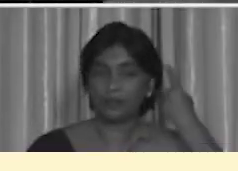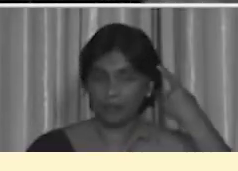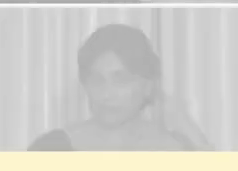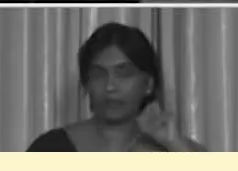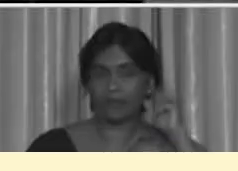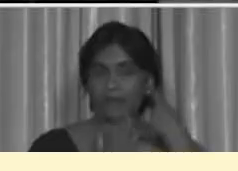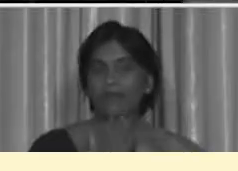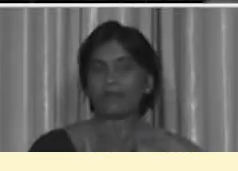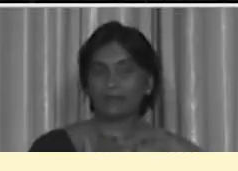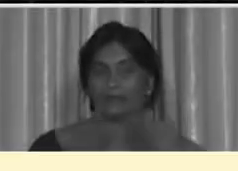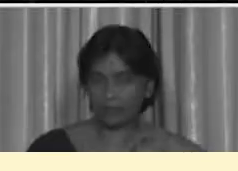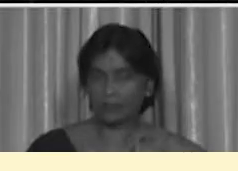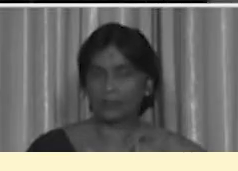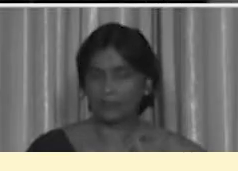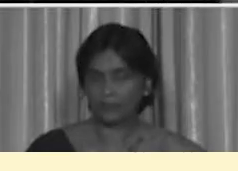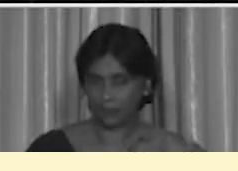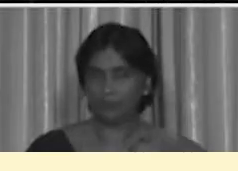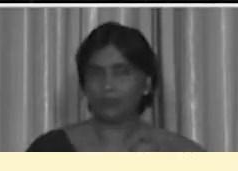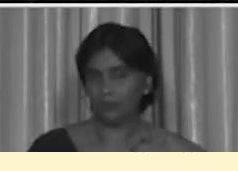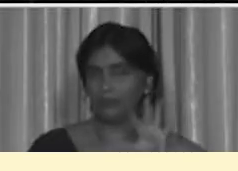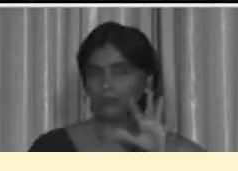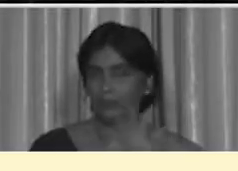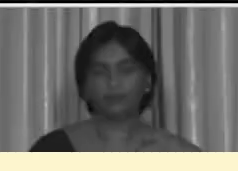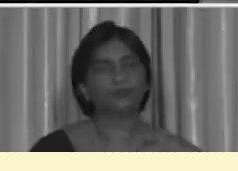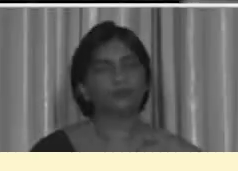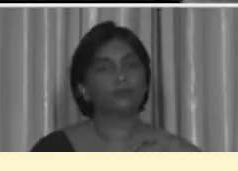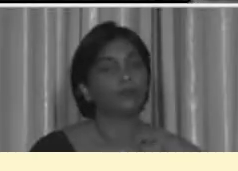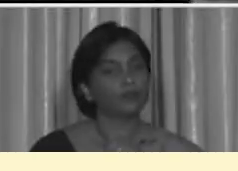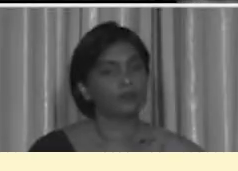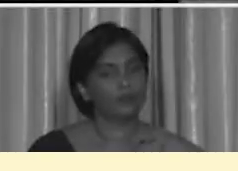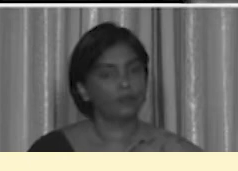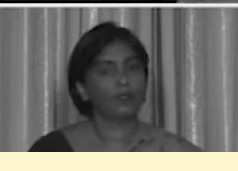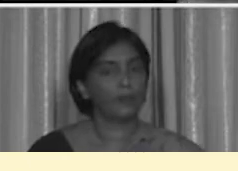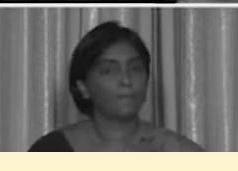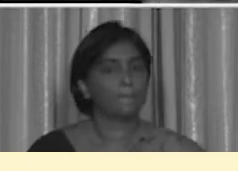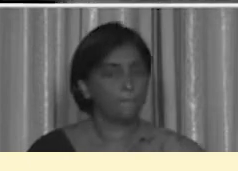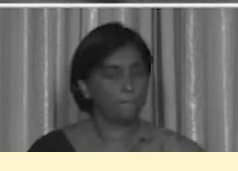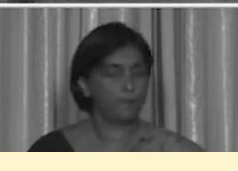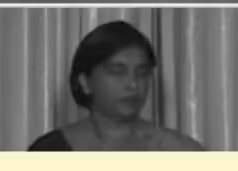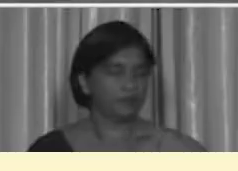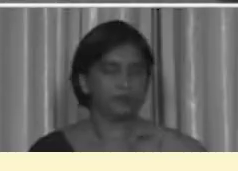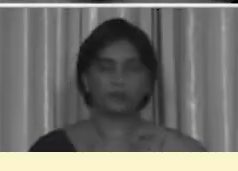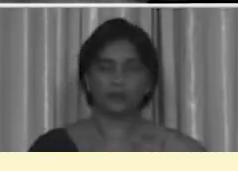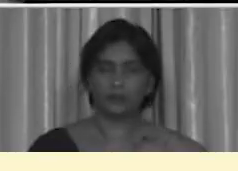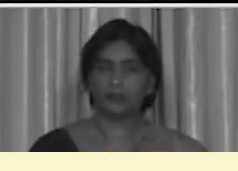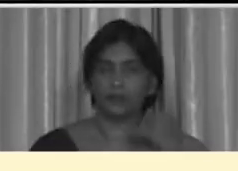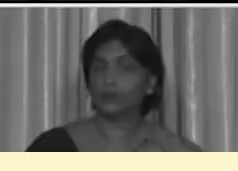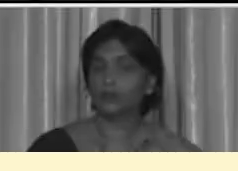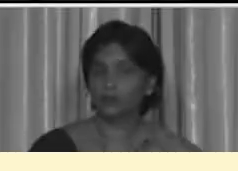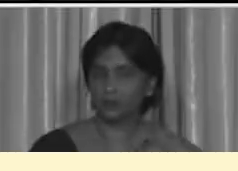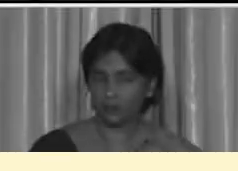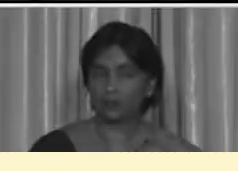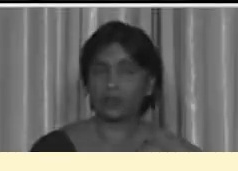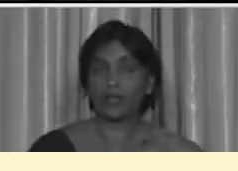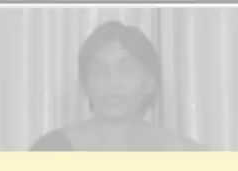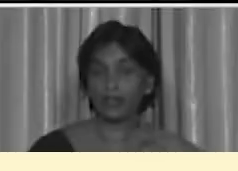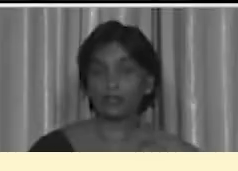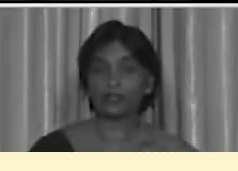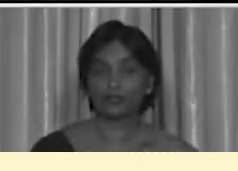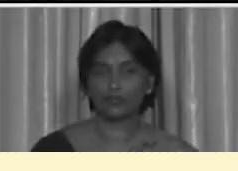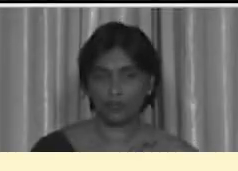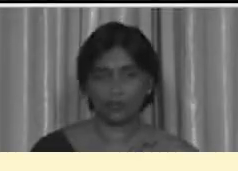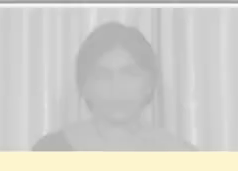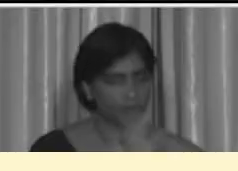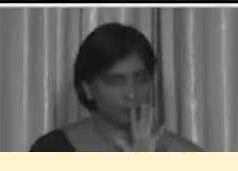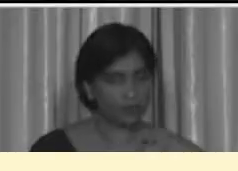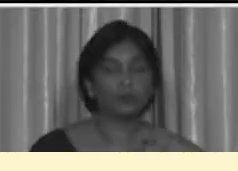නාම යෝජනා අවසන් කිරීමට නියමිතව තිබෙනවා ඒ හින්දා අපේ පක්ෂයේ තීන්දු කරපු පරිදි සමග ජන බලවේගී කෘත්‍යාධිකාරී මණ්ඩලය තීන්දු